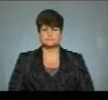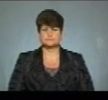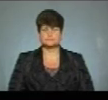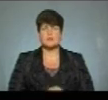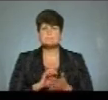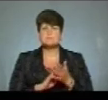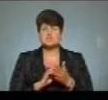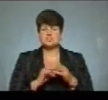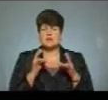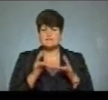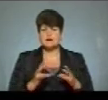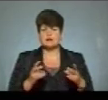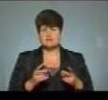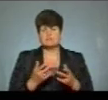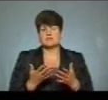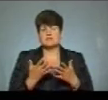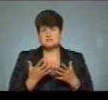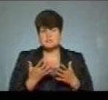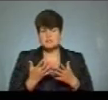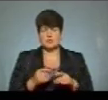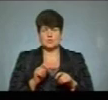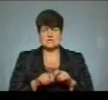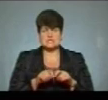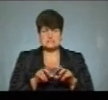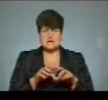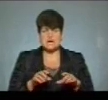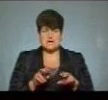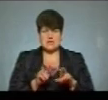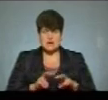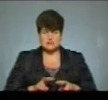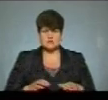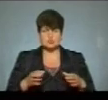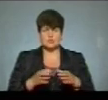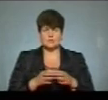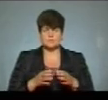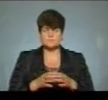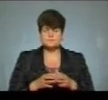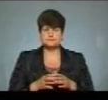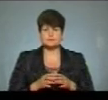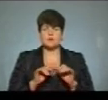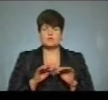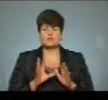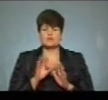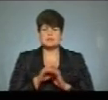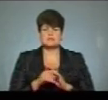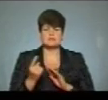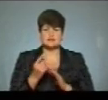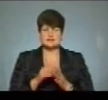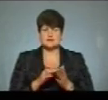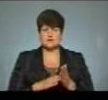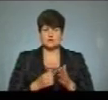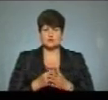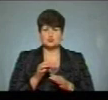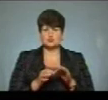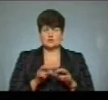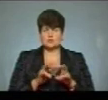Причини аварії встановлюють працівники слідчо-оперативної групи, повідомив речник Нацполіції області Андрій Василик. Подію внесли до єдиного реєстру досудових